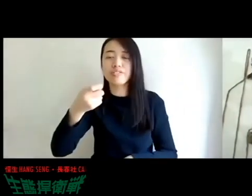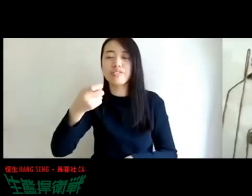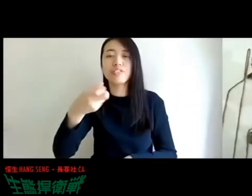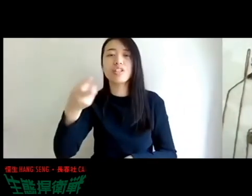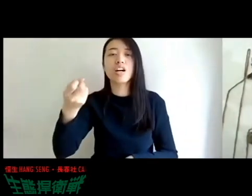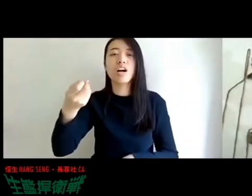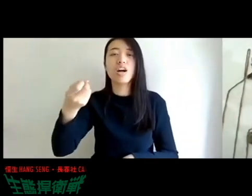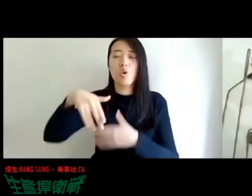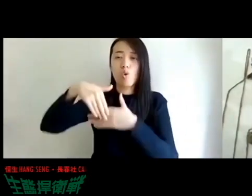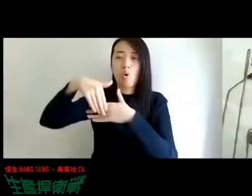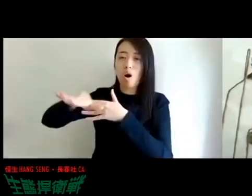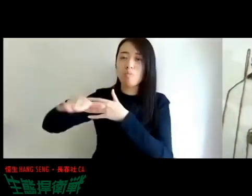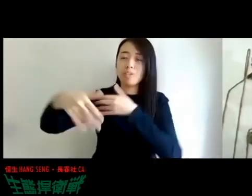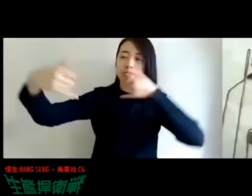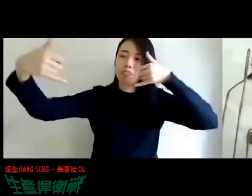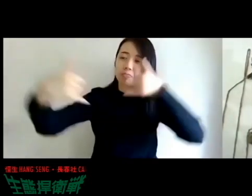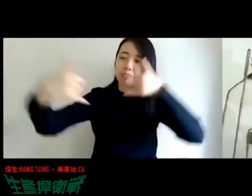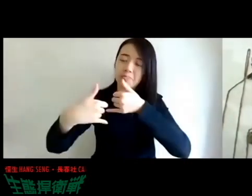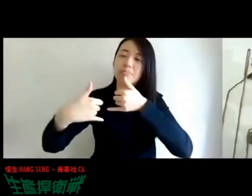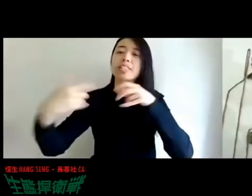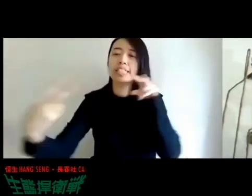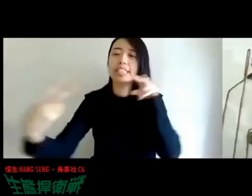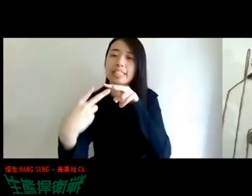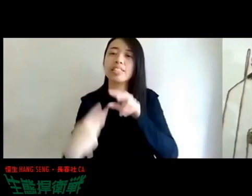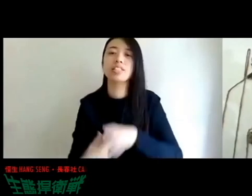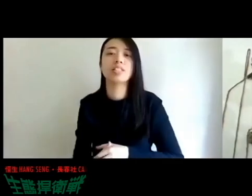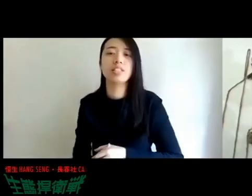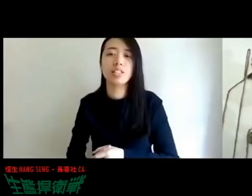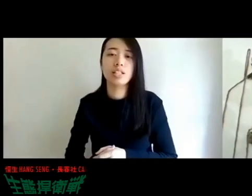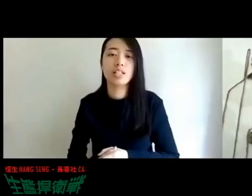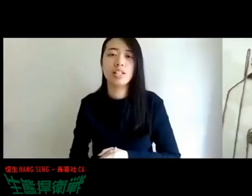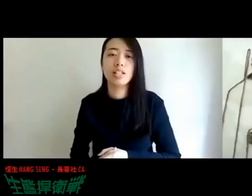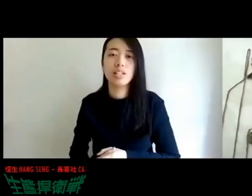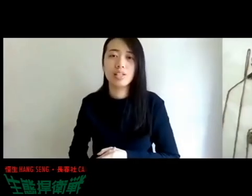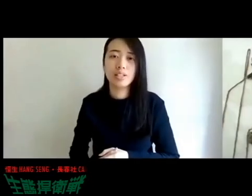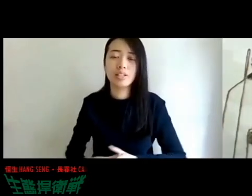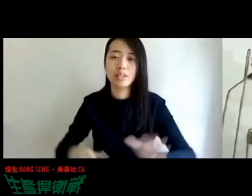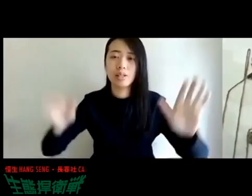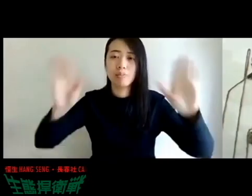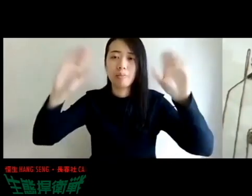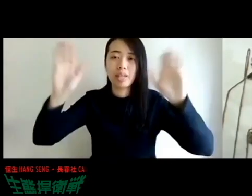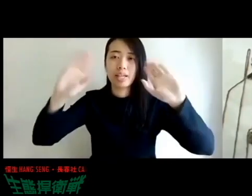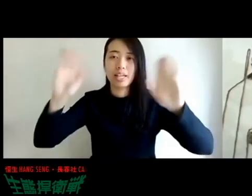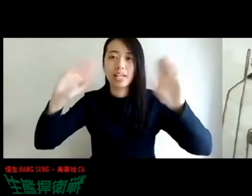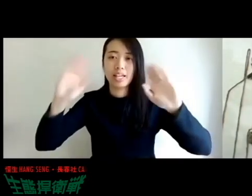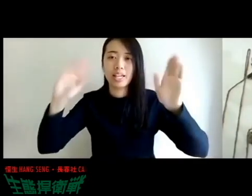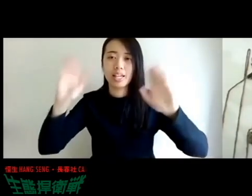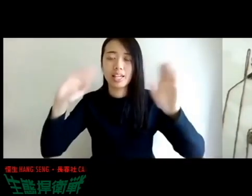户外嘅地方咧，咁就再見到大家啦。咁好啦，拜拜。